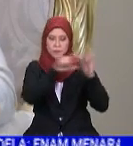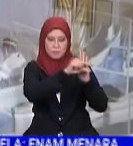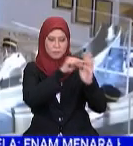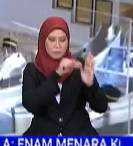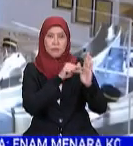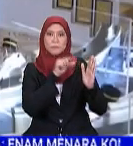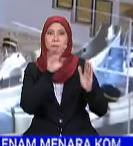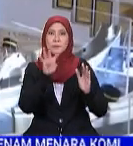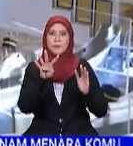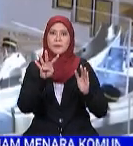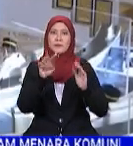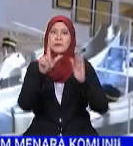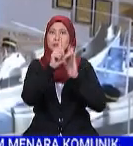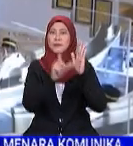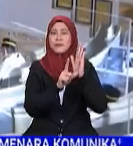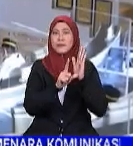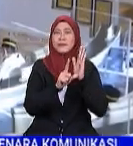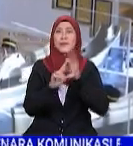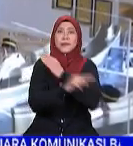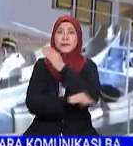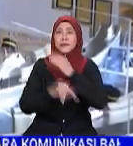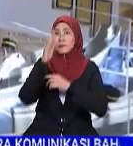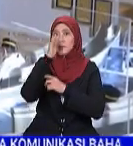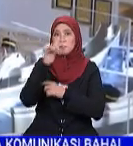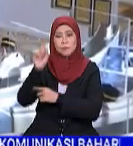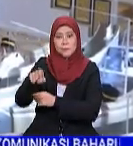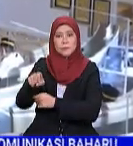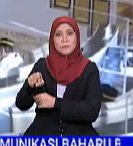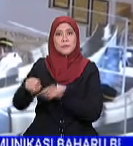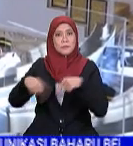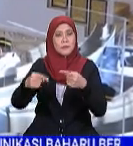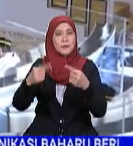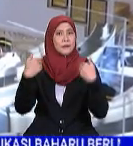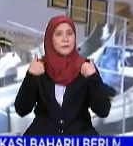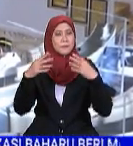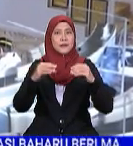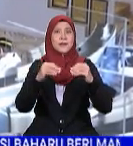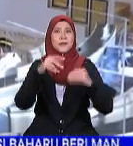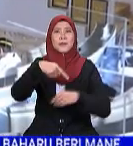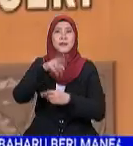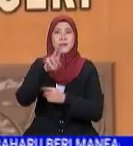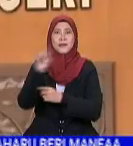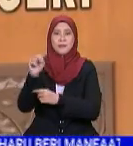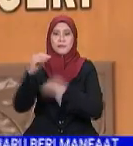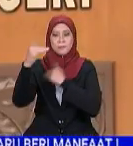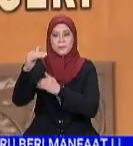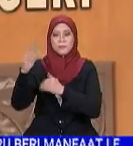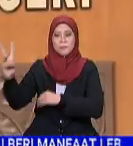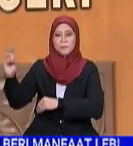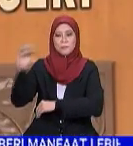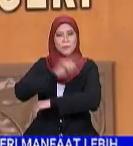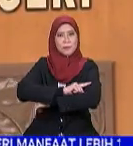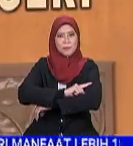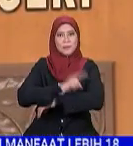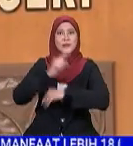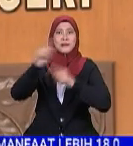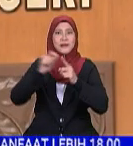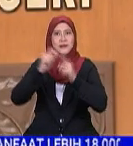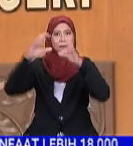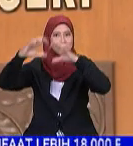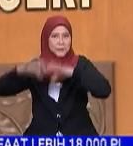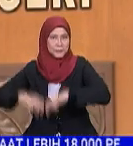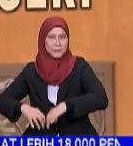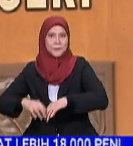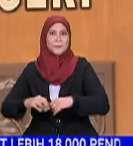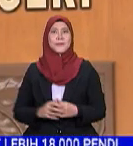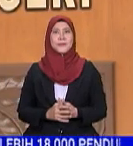Perkara 19, Perlembagaan Negeri Melaka perlu mengadakan PRN dalam tempoh 60 hari dari tarikh pembubaran.